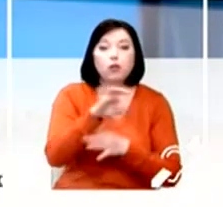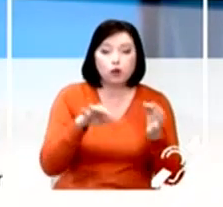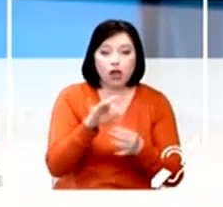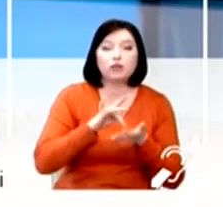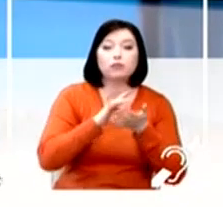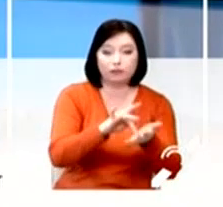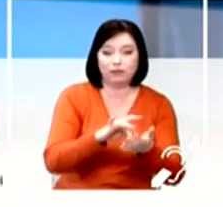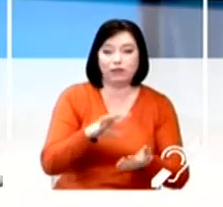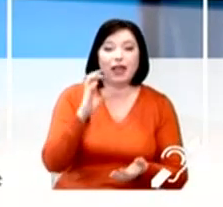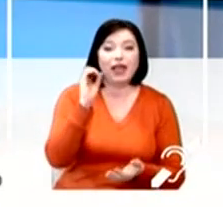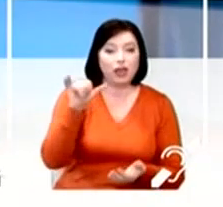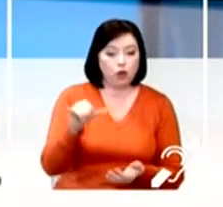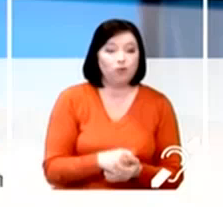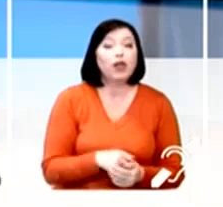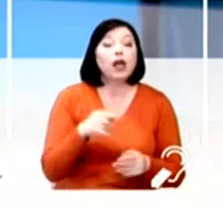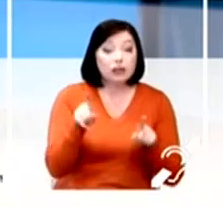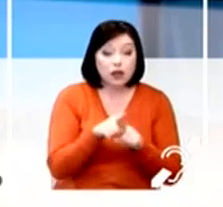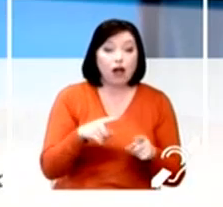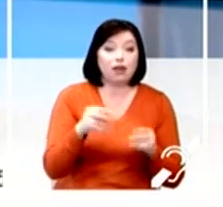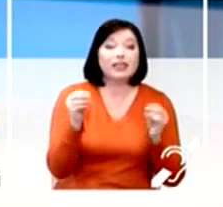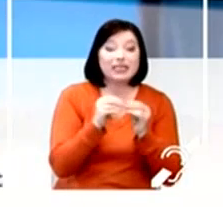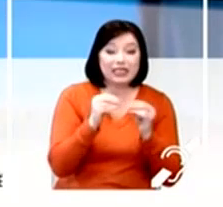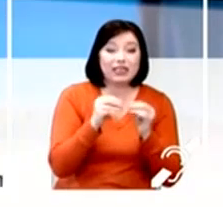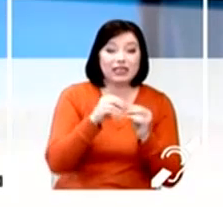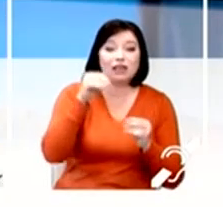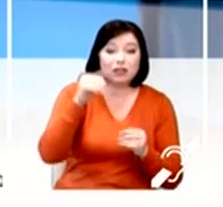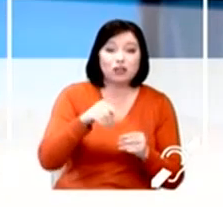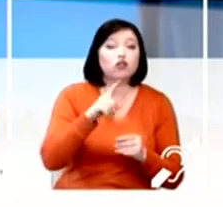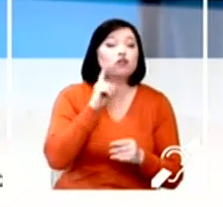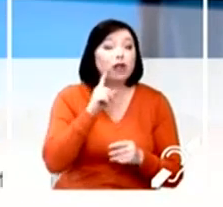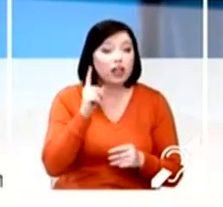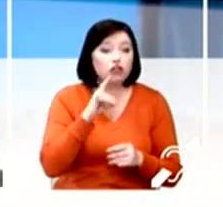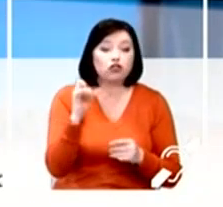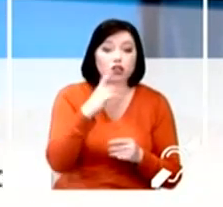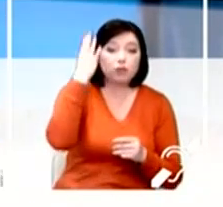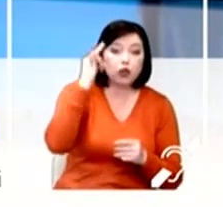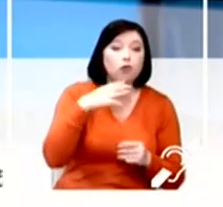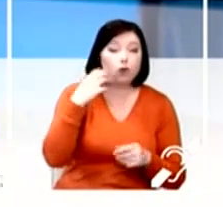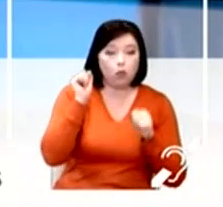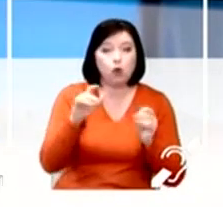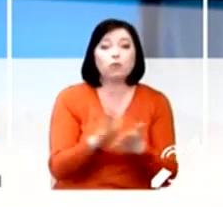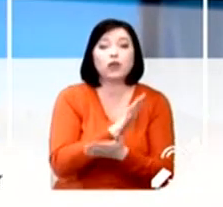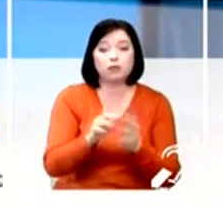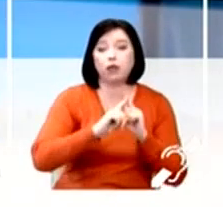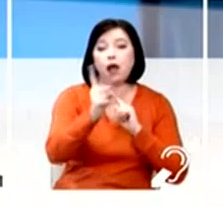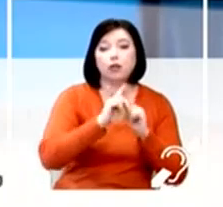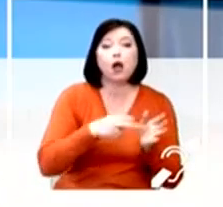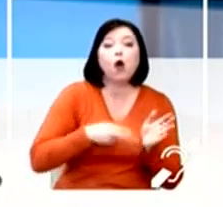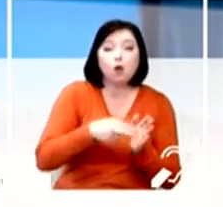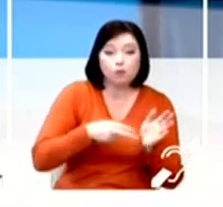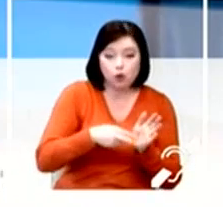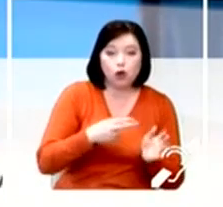EU. Astfel, 10.000 de tineri din România și Republica Moldova vor putea călători gratis cu trenul între Chișinău, Iași și